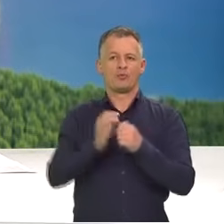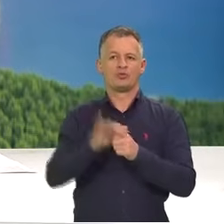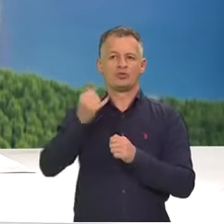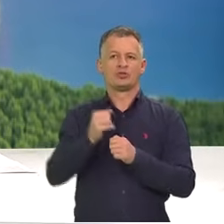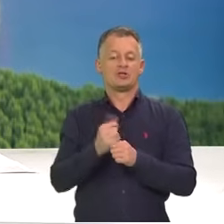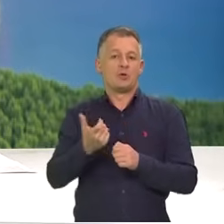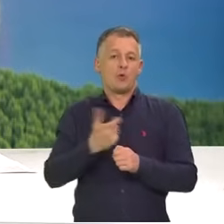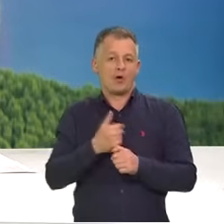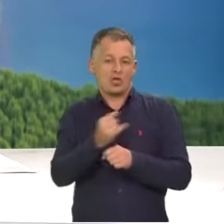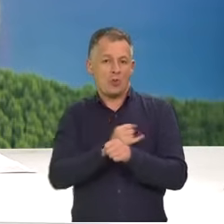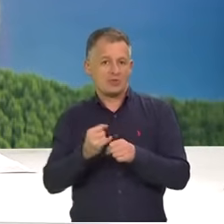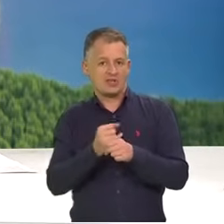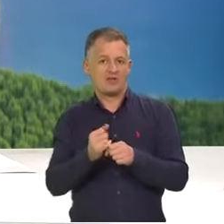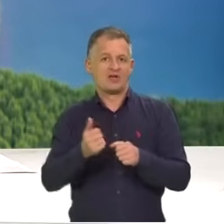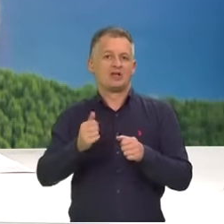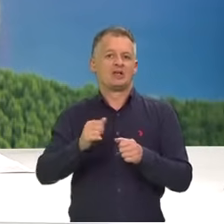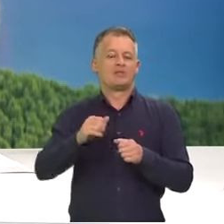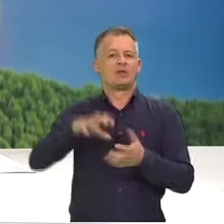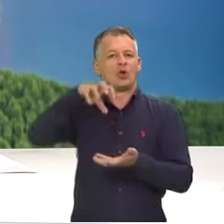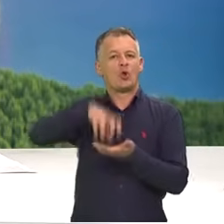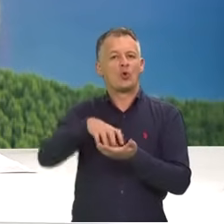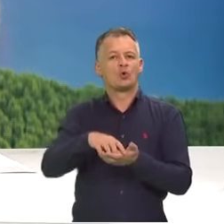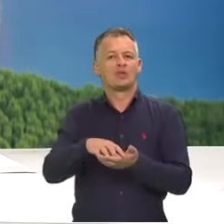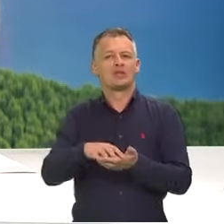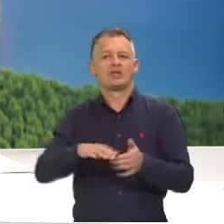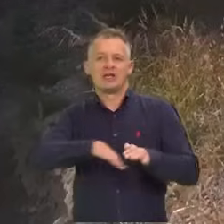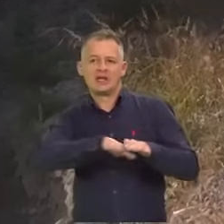unele zone se pot vedea grinzile din structura de rezistență.